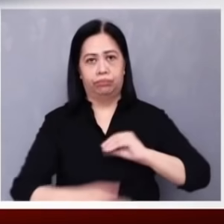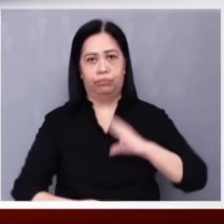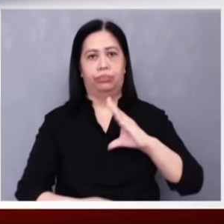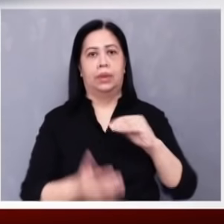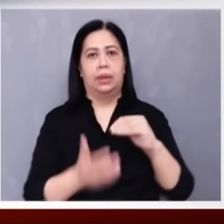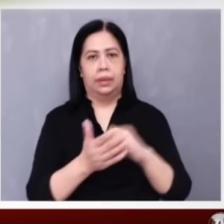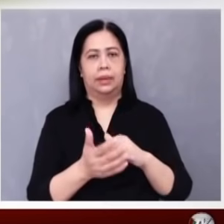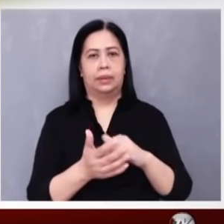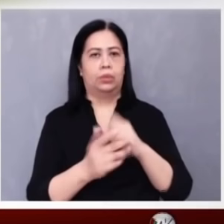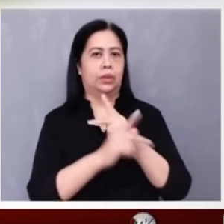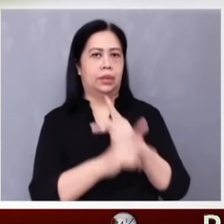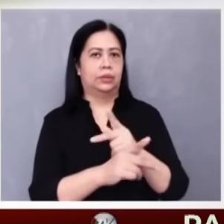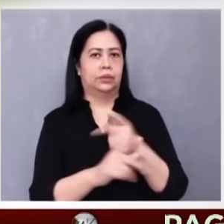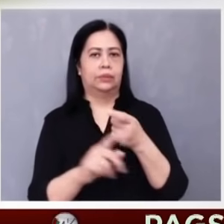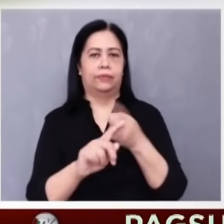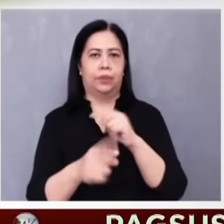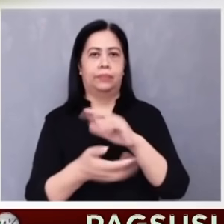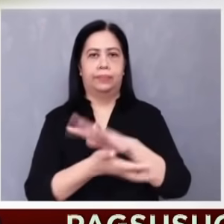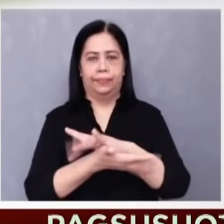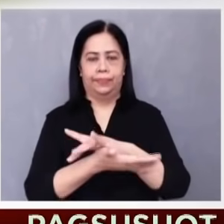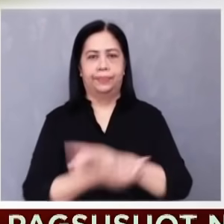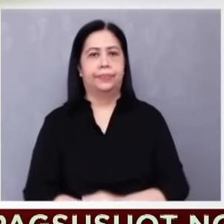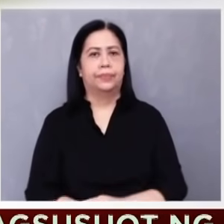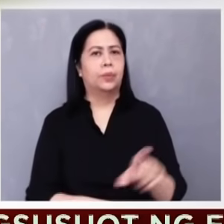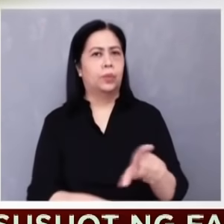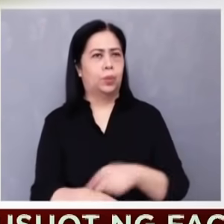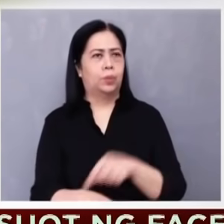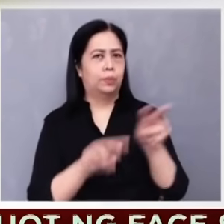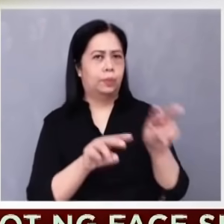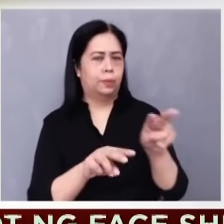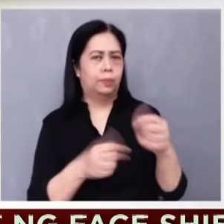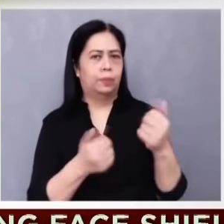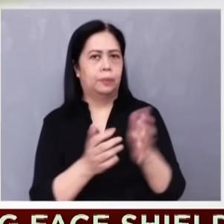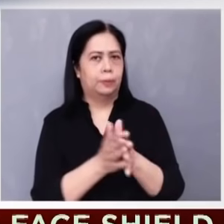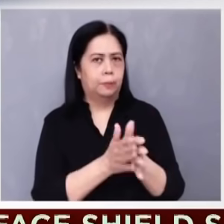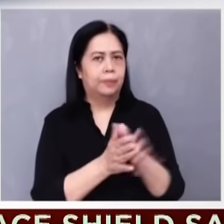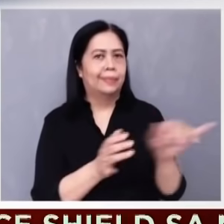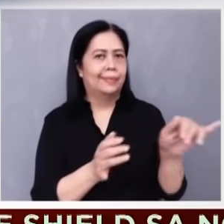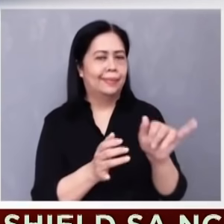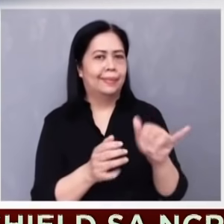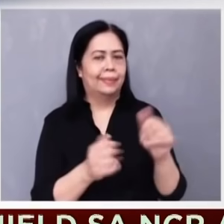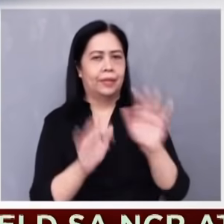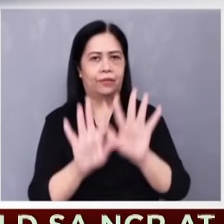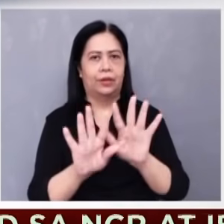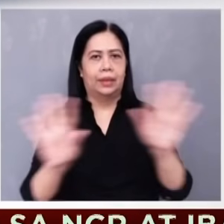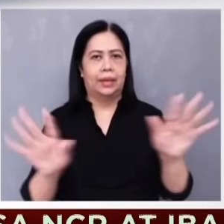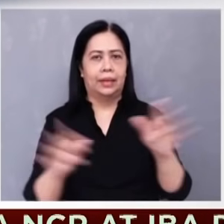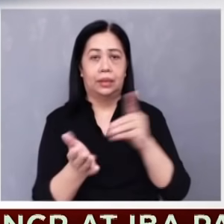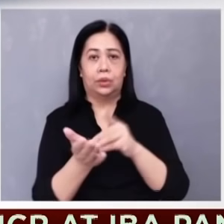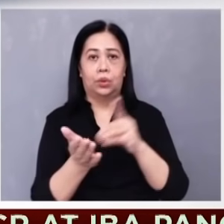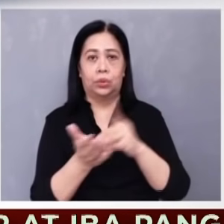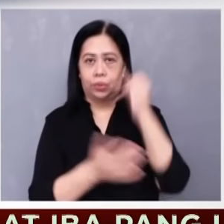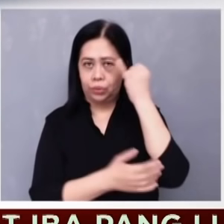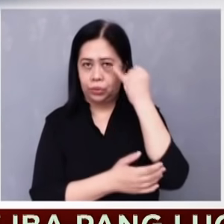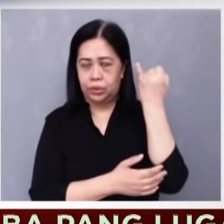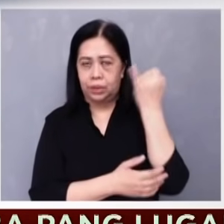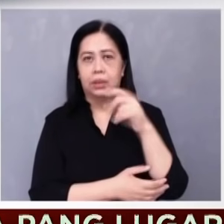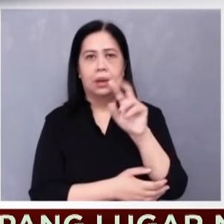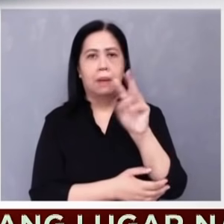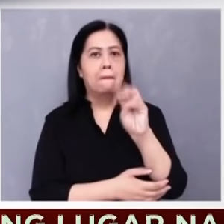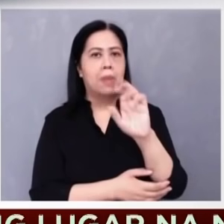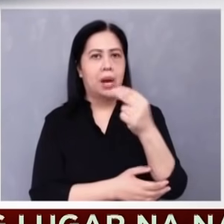COVID virus. Matagal na ring nakaabang sa booster shot ang kapwa medical frontliner na si Doc Jade. Marso siya naturukan